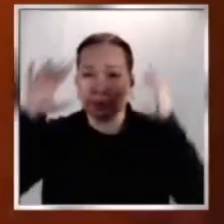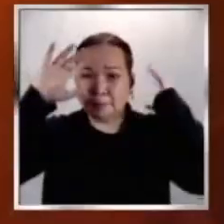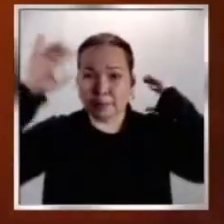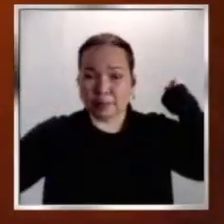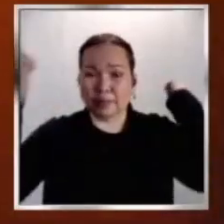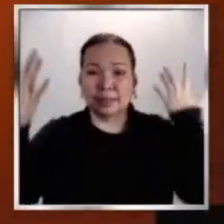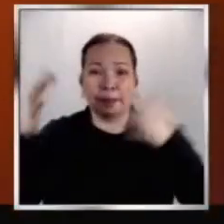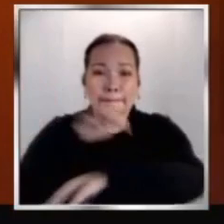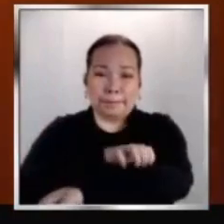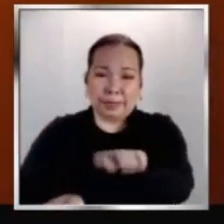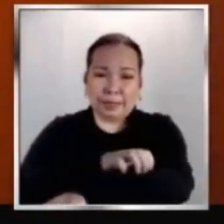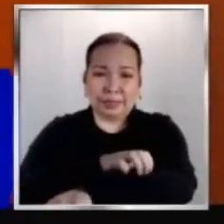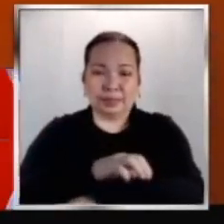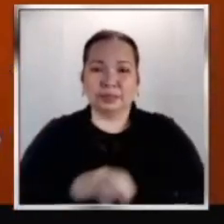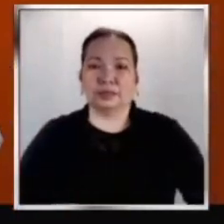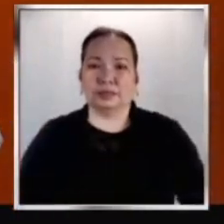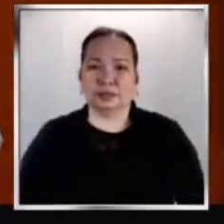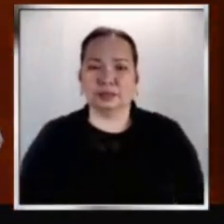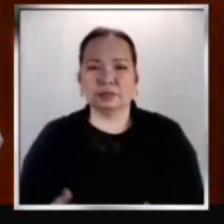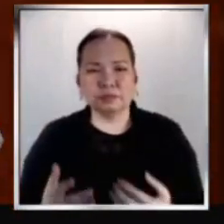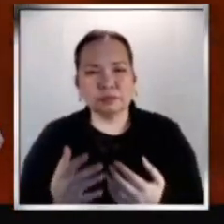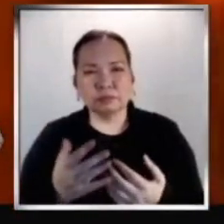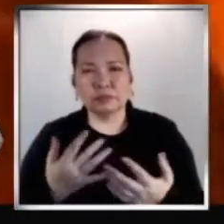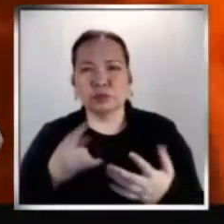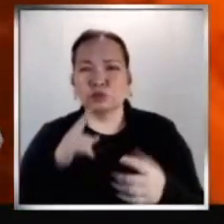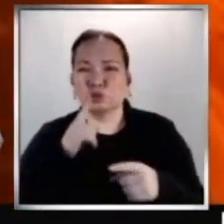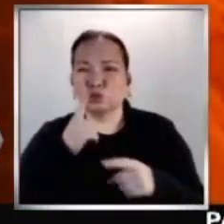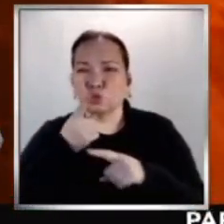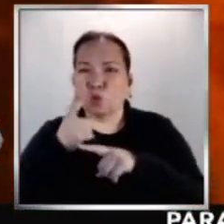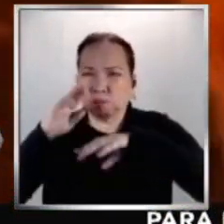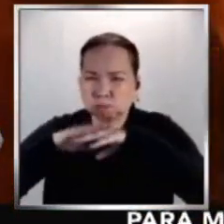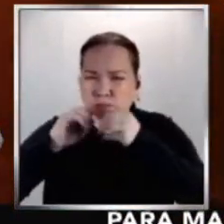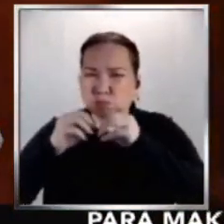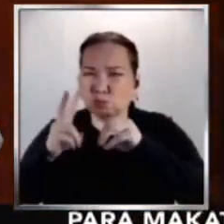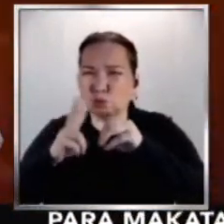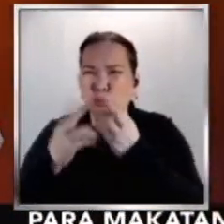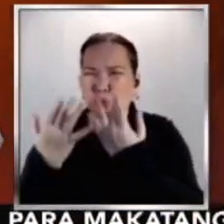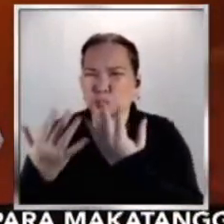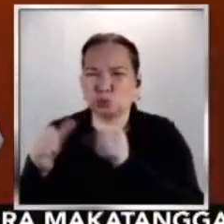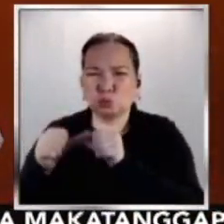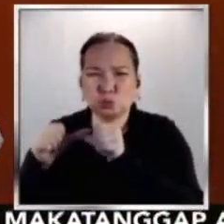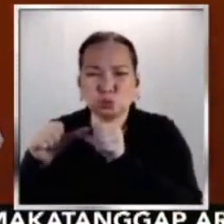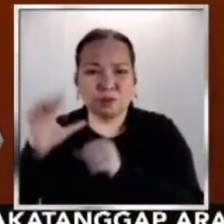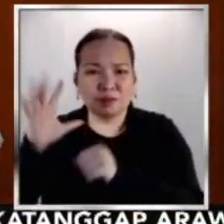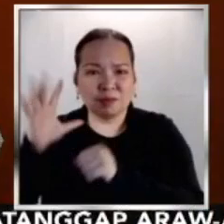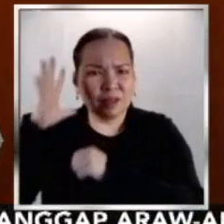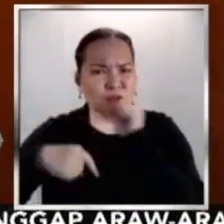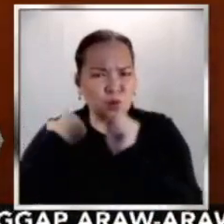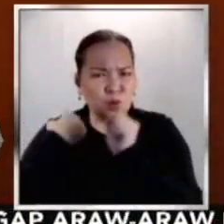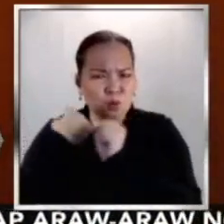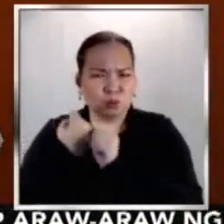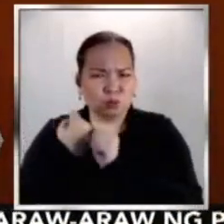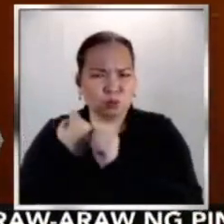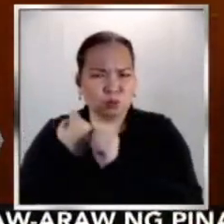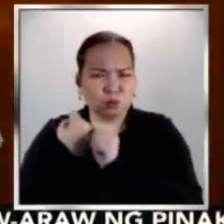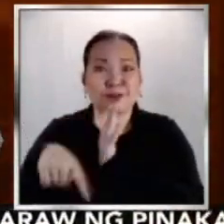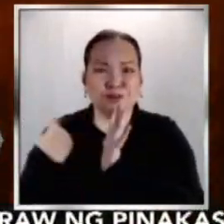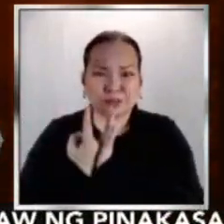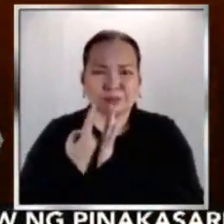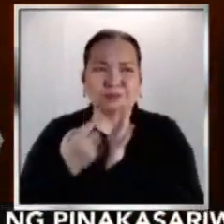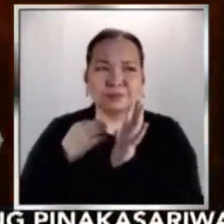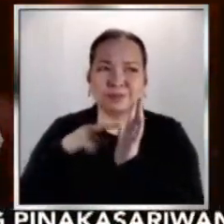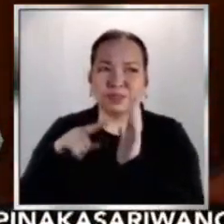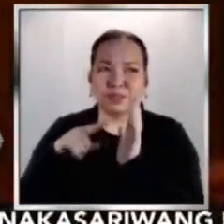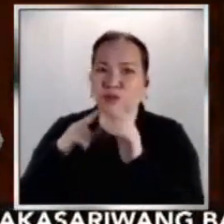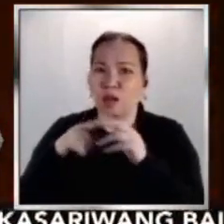City. Umabot sa ikalawang alarma ang sunog na tumagal ng mahigit 5 oras. Wala namang napaulat ang nasaktang diplomat at